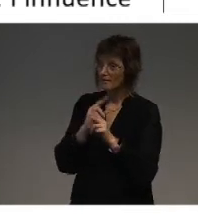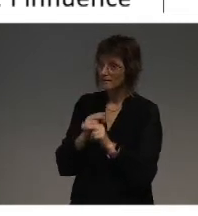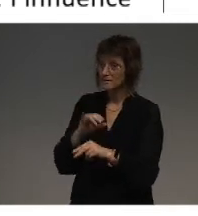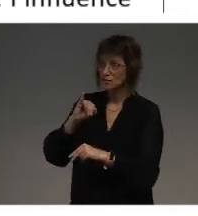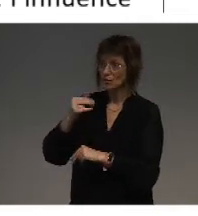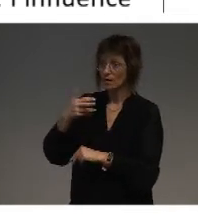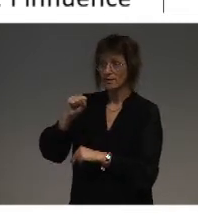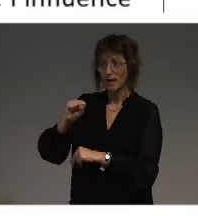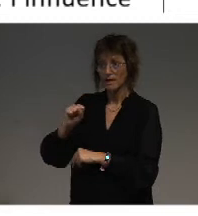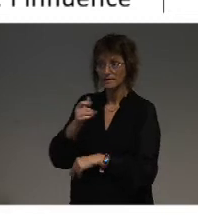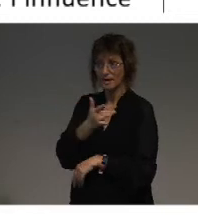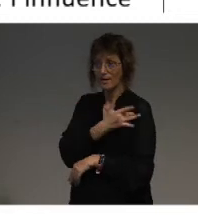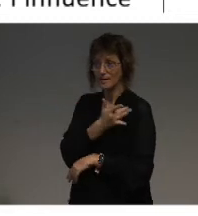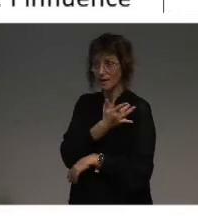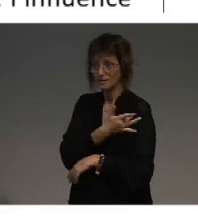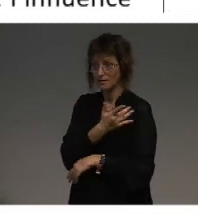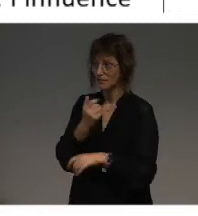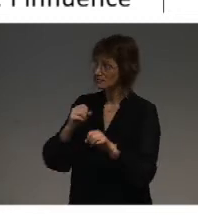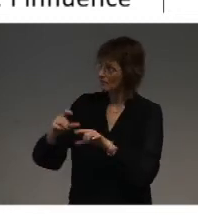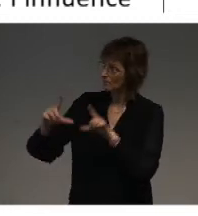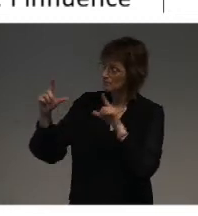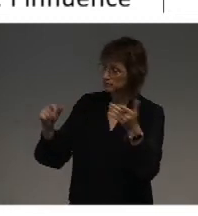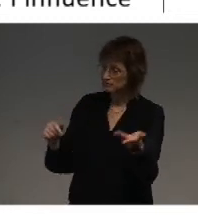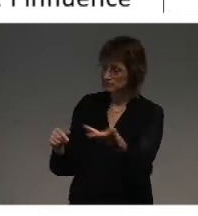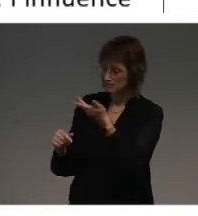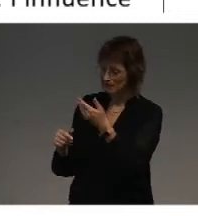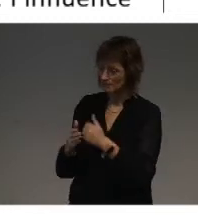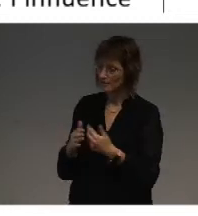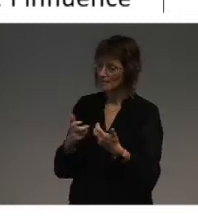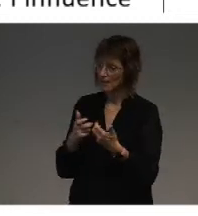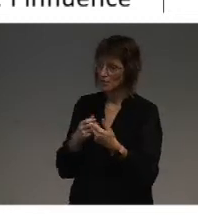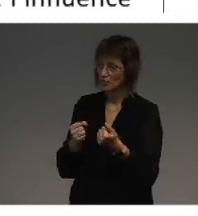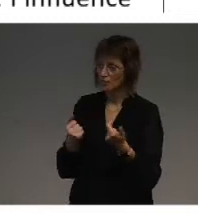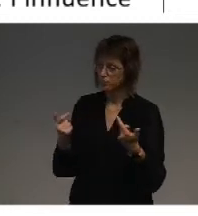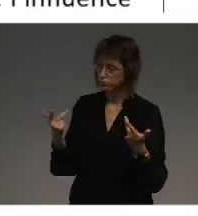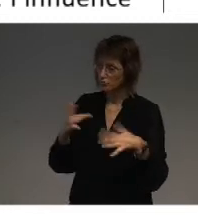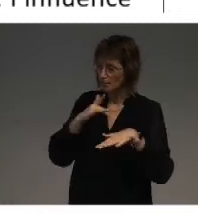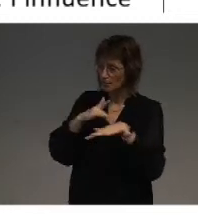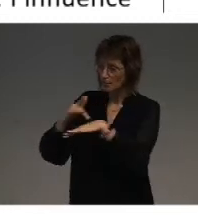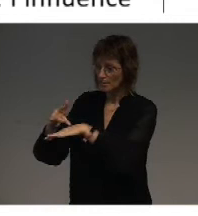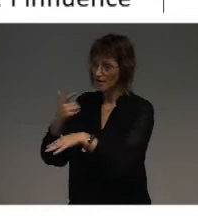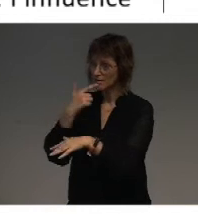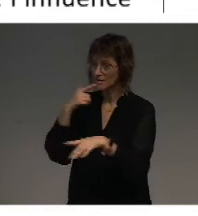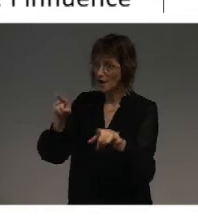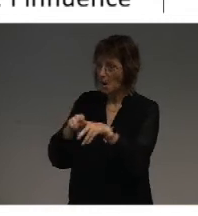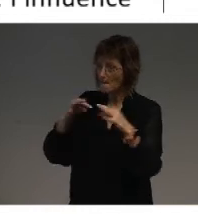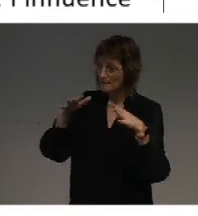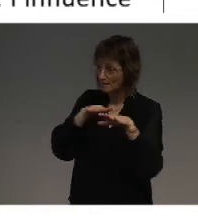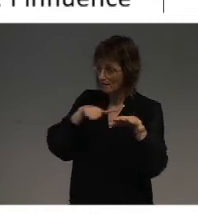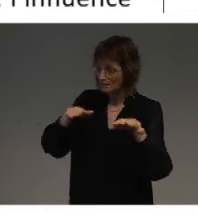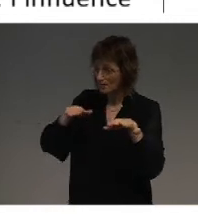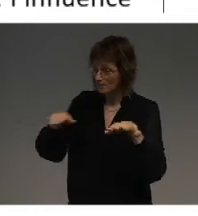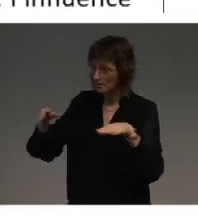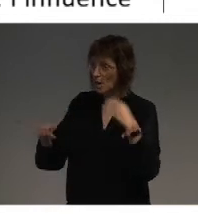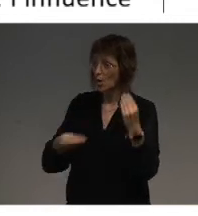vous ai mis là sur cette diapositive, on définit les polyexpositions comme des expositions qui sont à la fois simultanées ou séquentielles, donc c'est